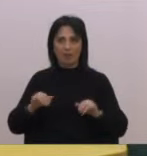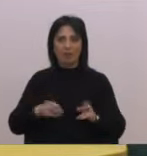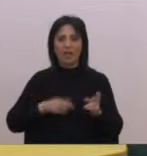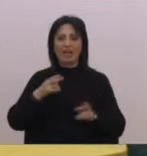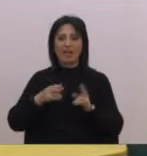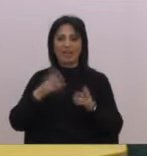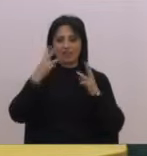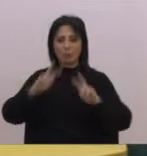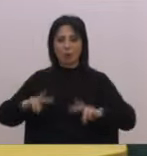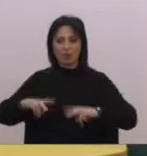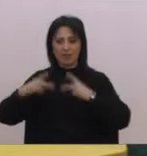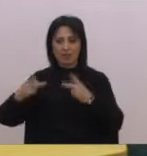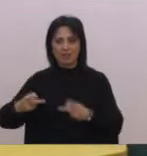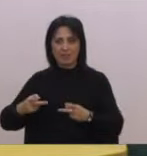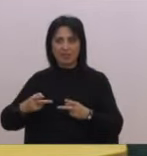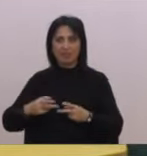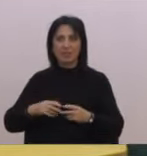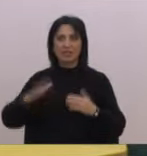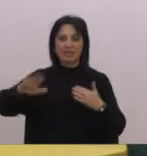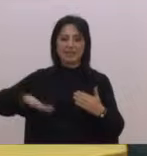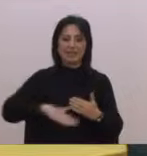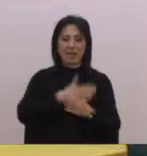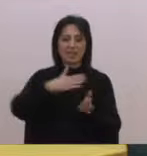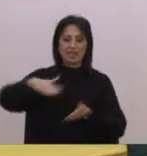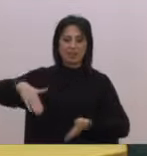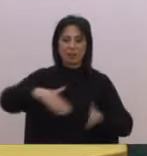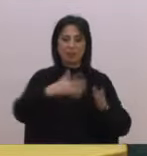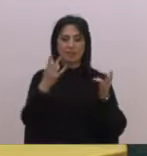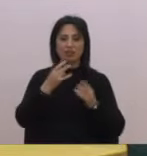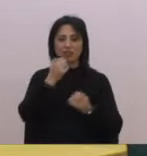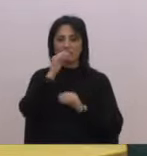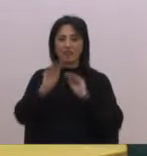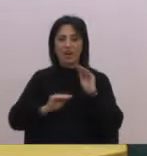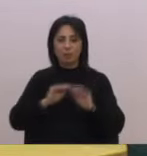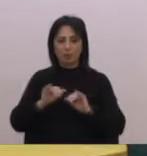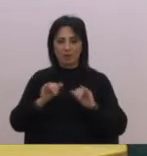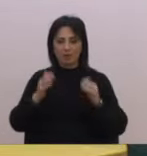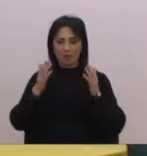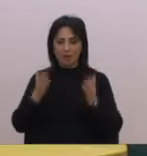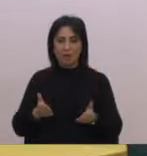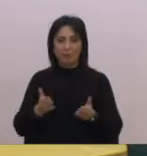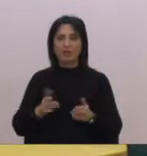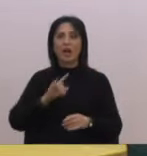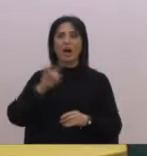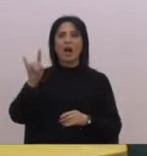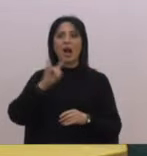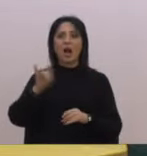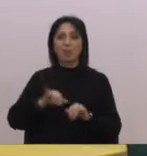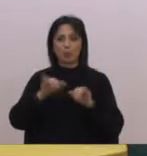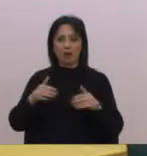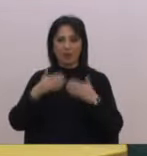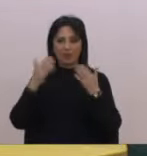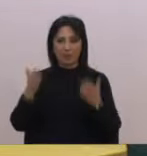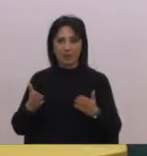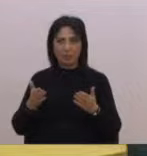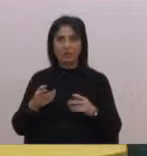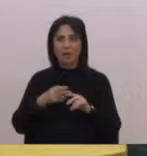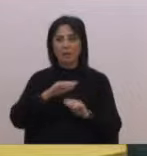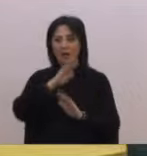რკინიგზის მოდერნიზაცია, სატრანზიტო დერეფისათვის საჭირო ინფრასტრუქტურის განვითარება, აეროპორტების განვითარება და